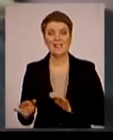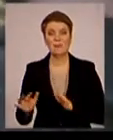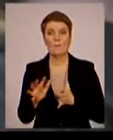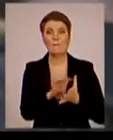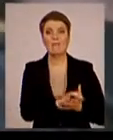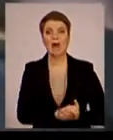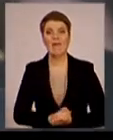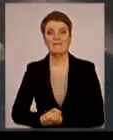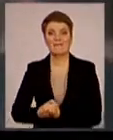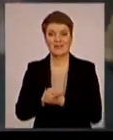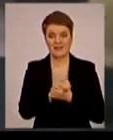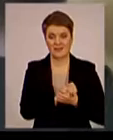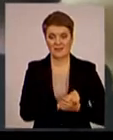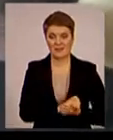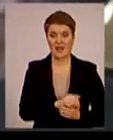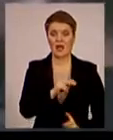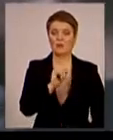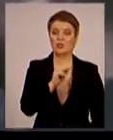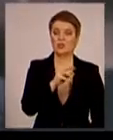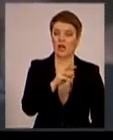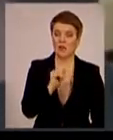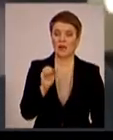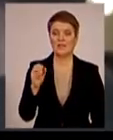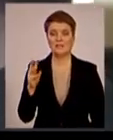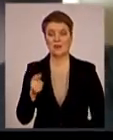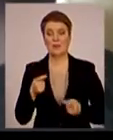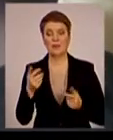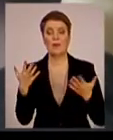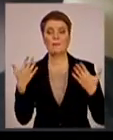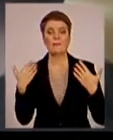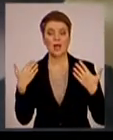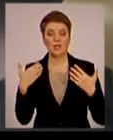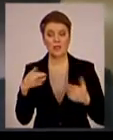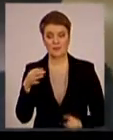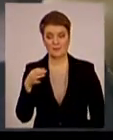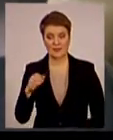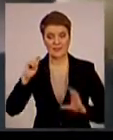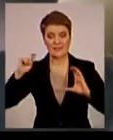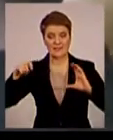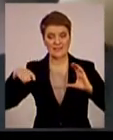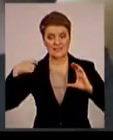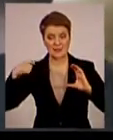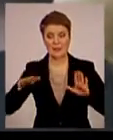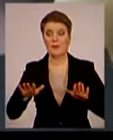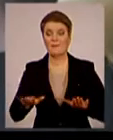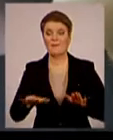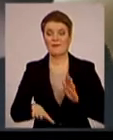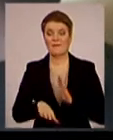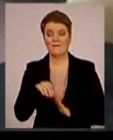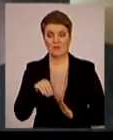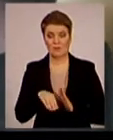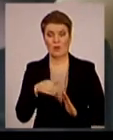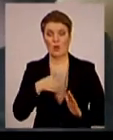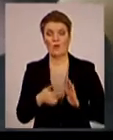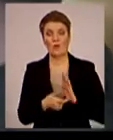та оператор Едуардо Ансельмі приїхали у пляжне містечко Остія, що поблизу Рима, знімати місцеві вибори. Хотіли з'ясувати, чи має один